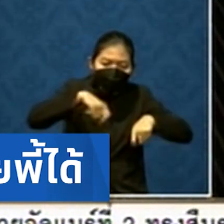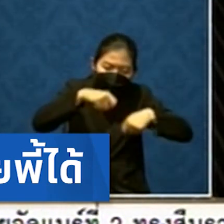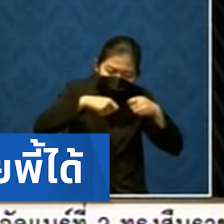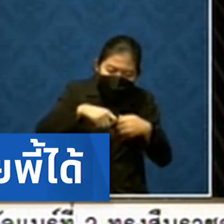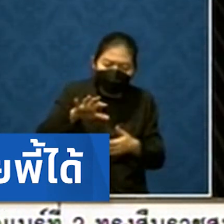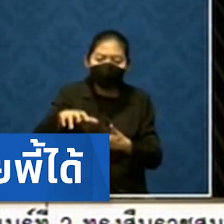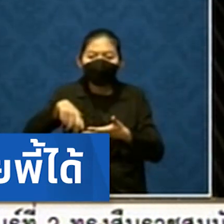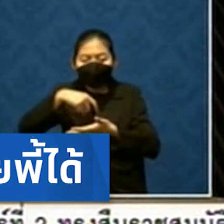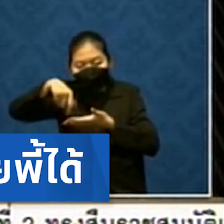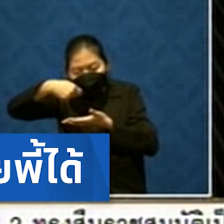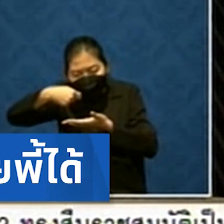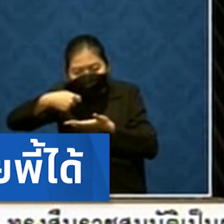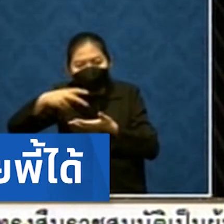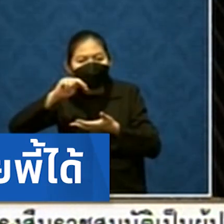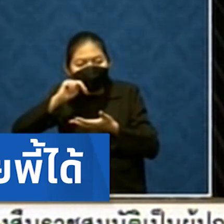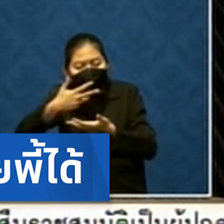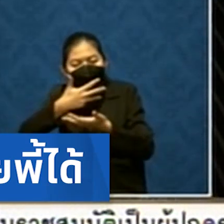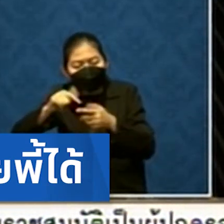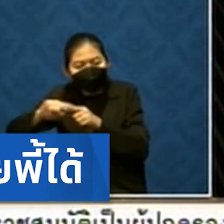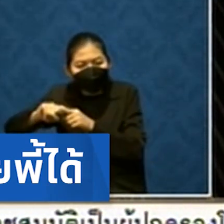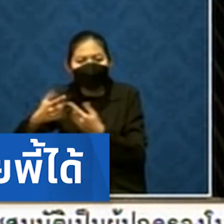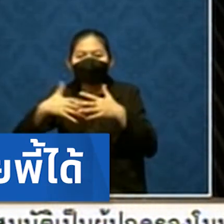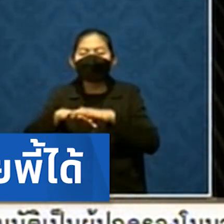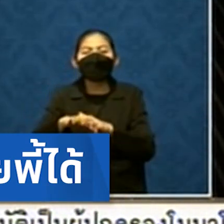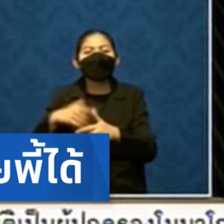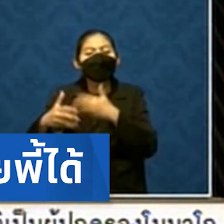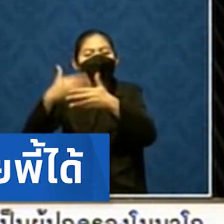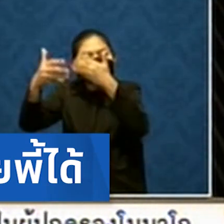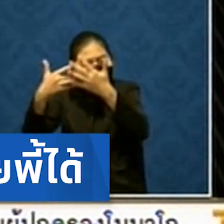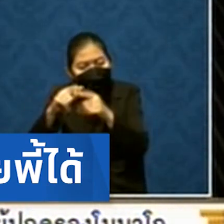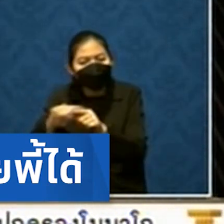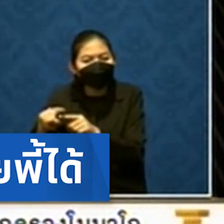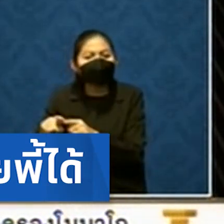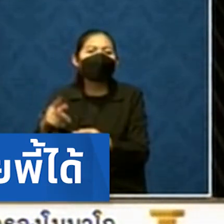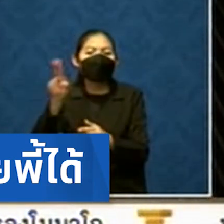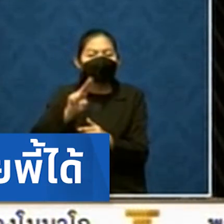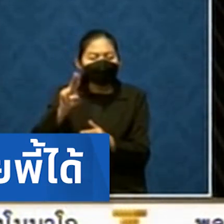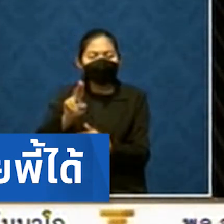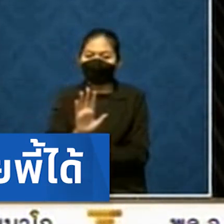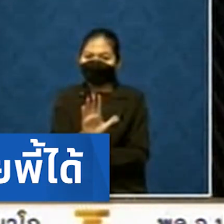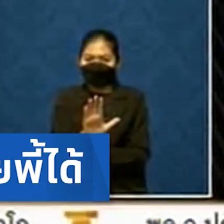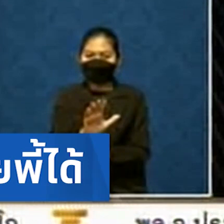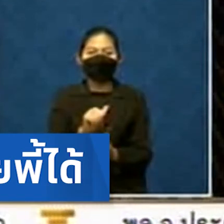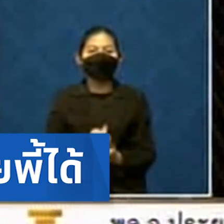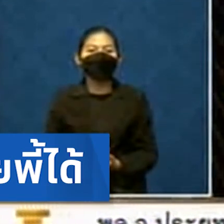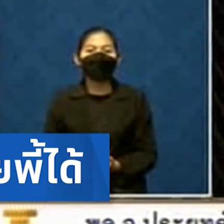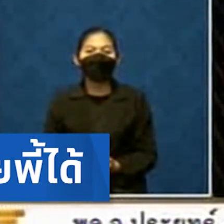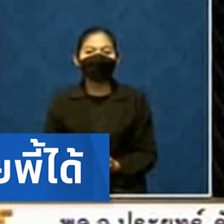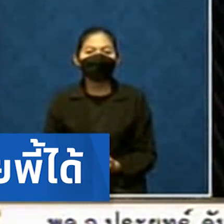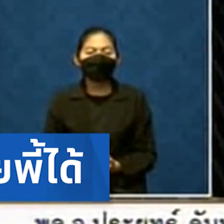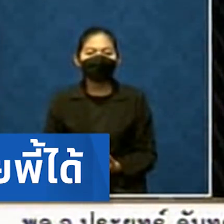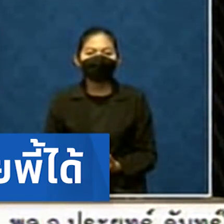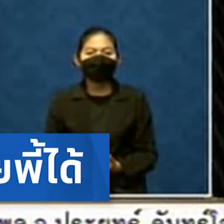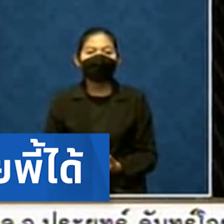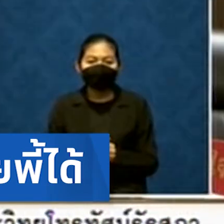รณ์วุฒินะครับเปิดประเด็นสำคัญ2เรื่องเรื่องที่1คือการมีผลประโยชน์ทับซ้อนของคนในรัฐบาลนะครับโดยเฉพาะอย่างยิ่งเอิร์ธปกรณ์วุ